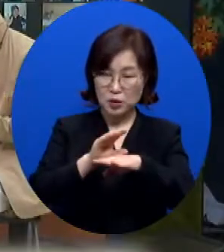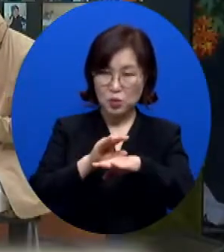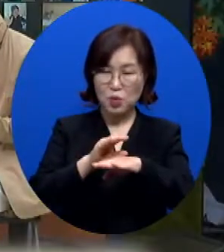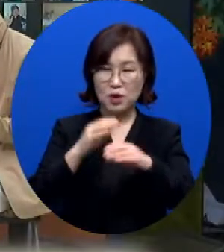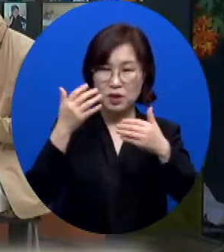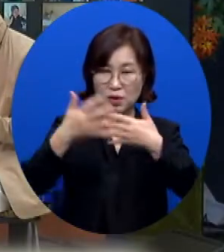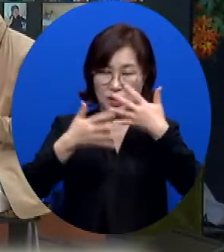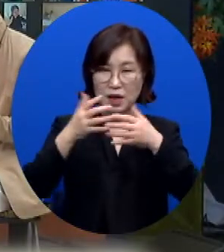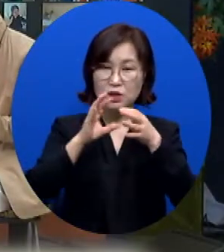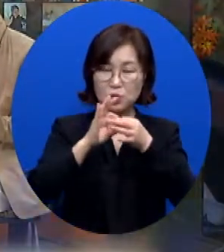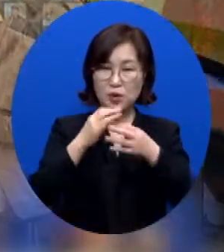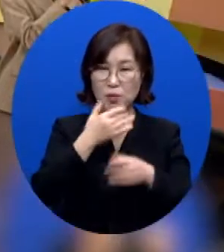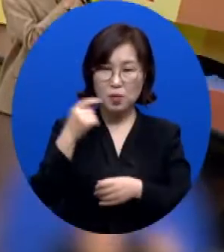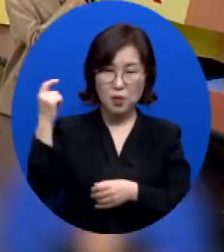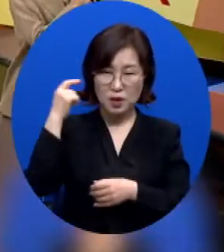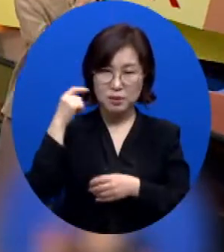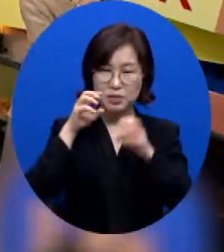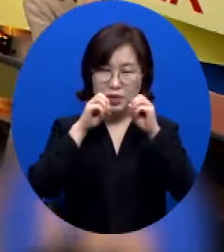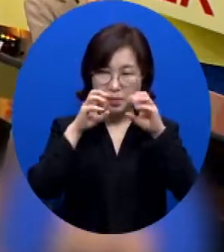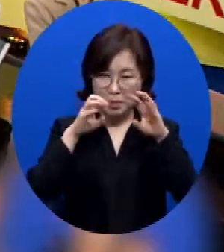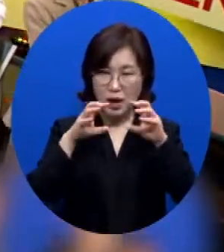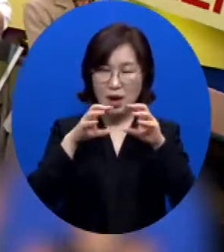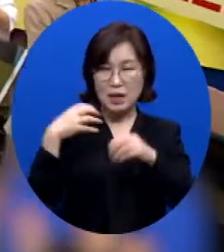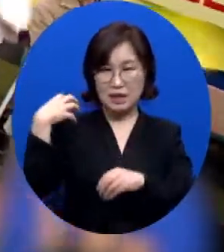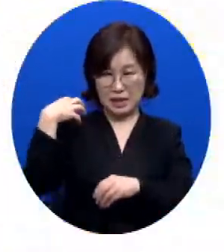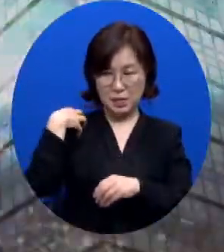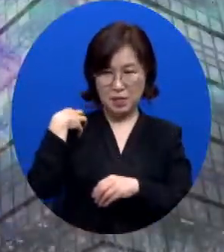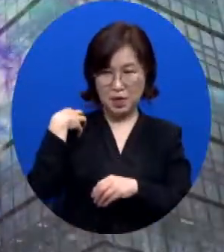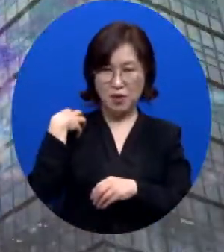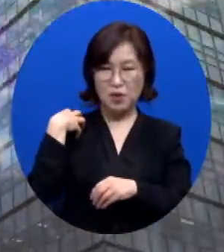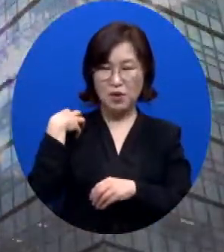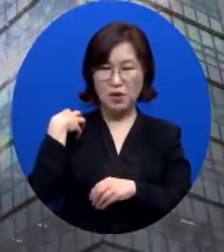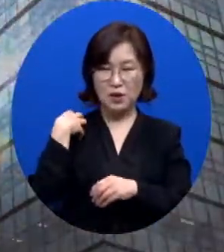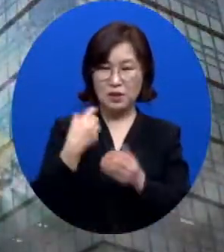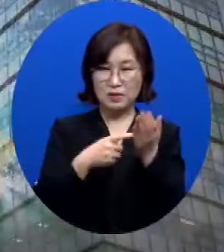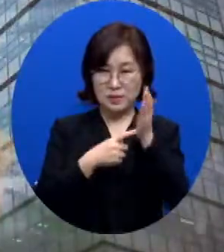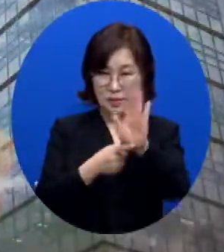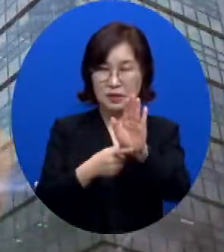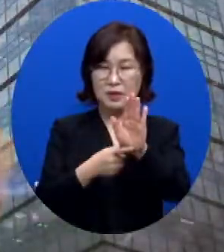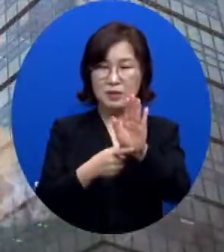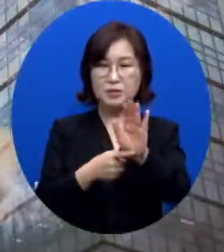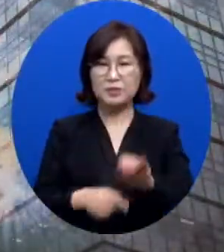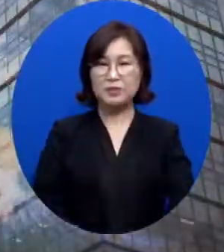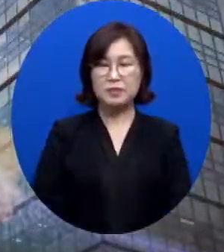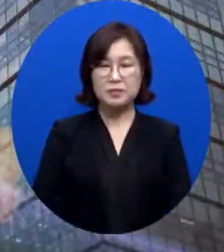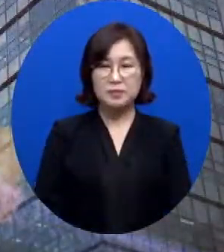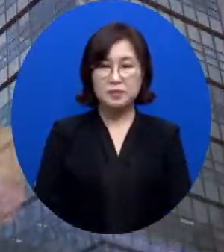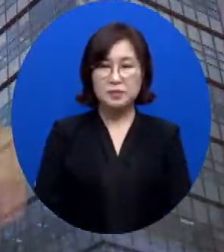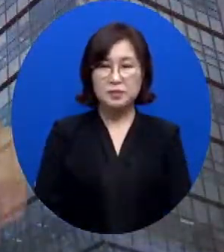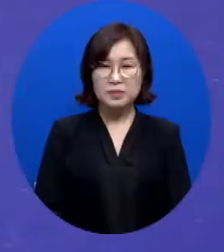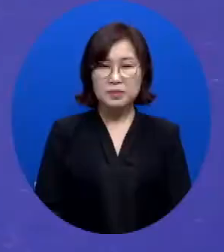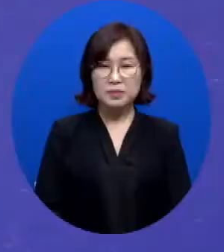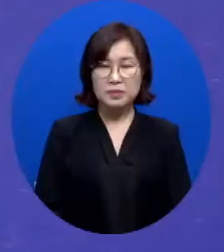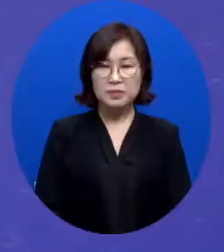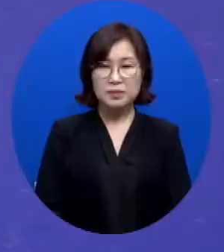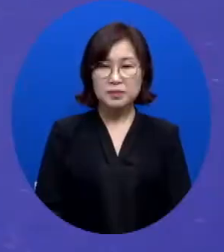영상선교를 통한 복음전파의 사명을 되새기는 시간들이 됐습니다. CTS 뉴스 박세현입니다.